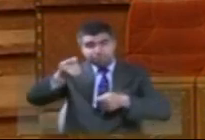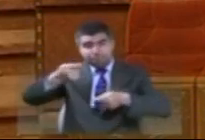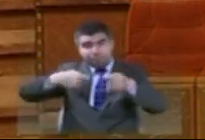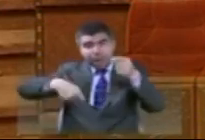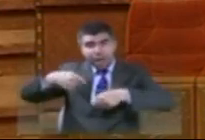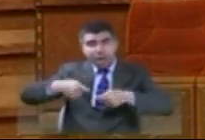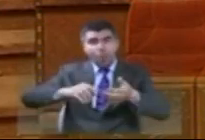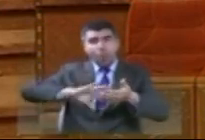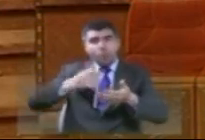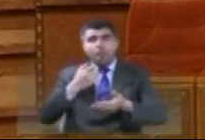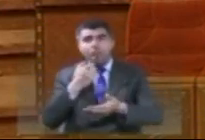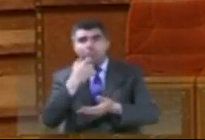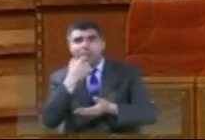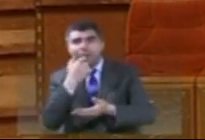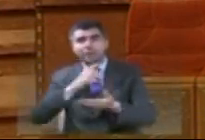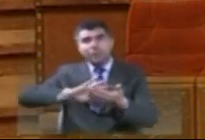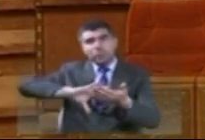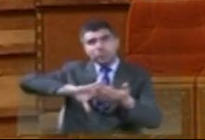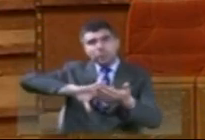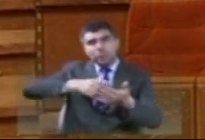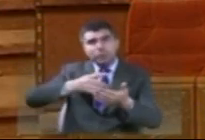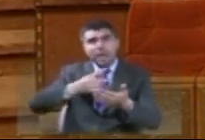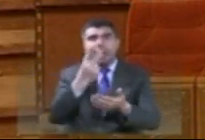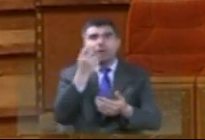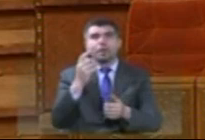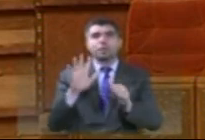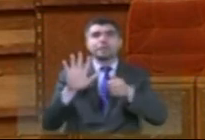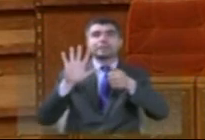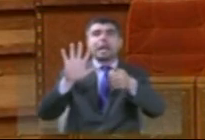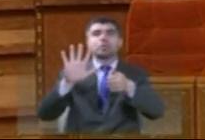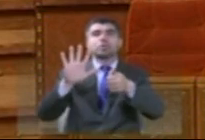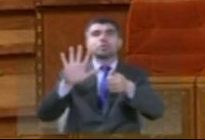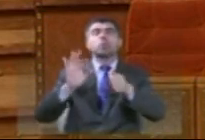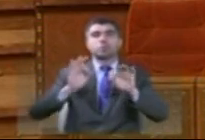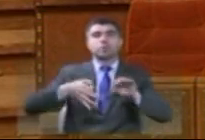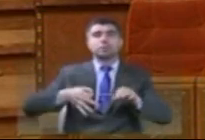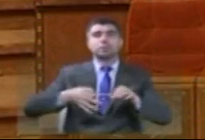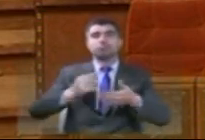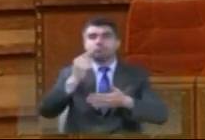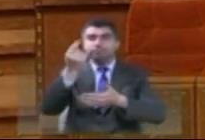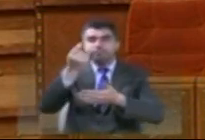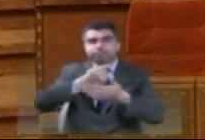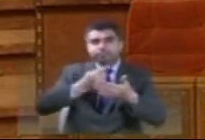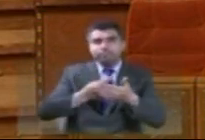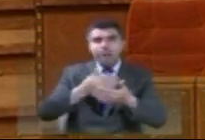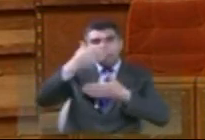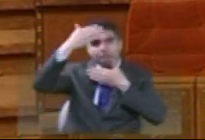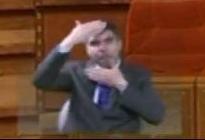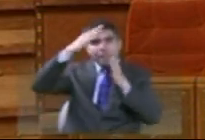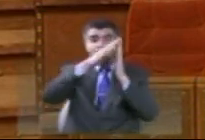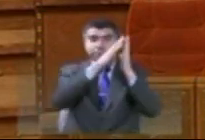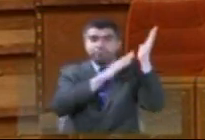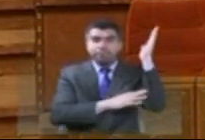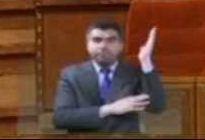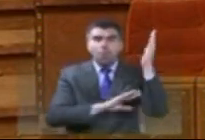والاداري وتحفيظ الملك العمومي البحري في 2016 تقريبا. شملنا الخارطه كامله، ميزانيه مع واحد